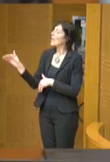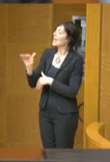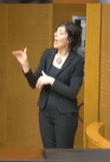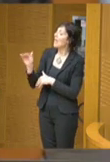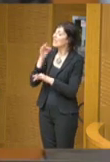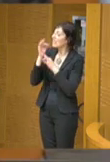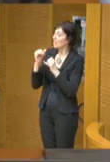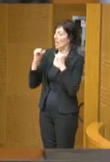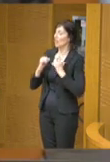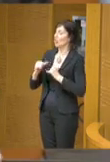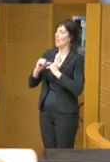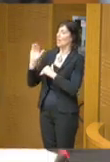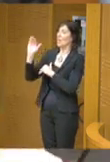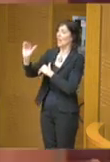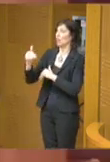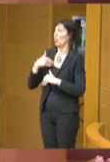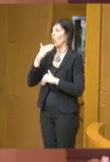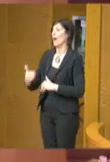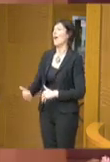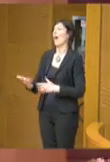domani. Grazie mille.